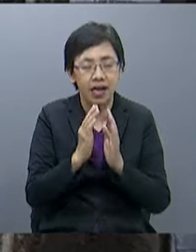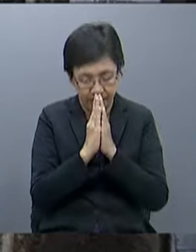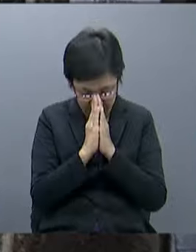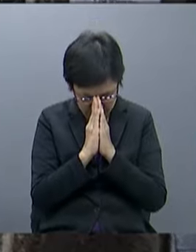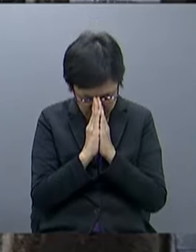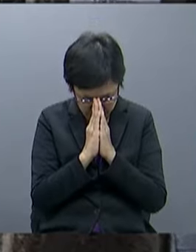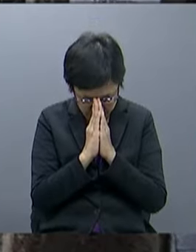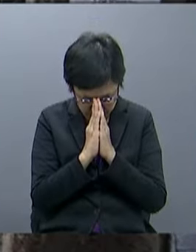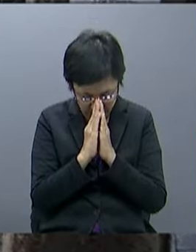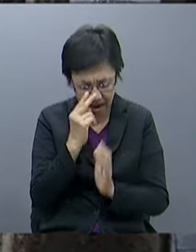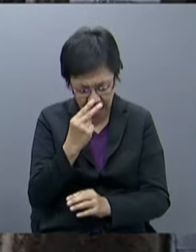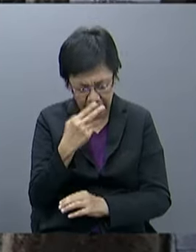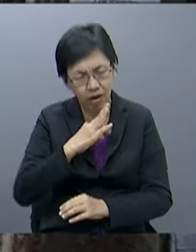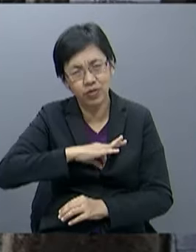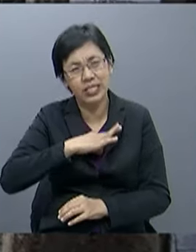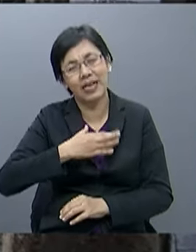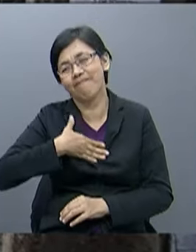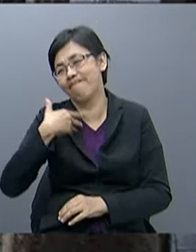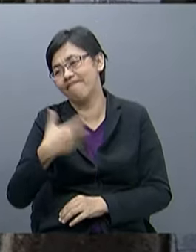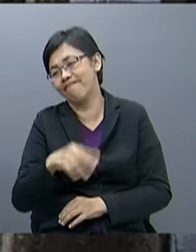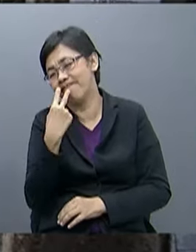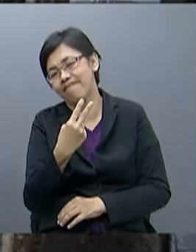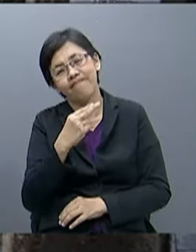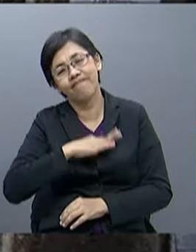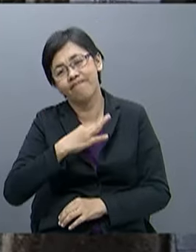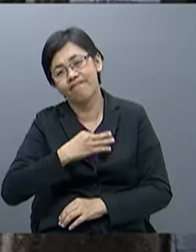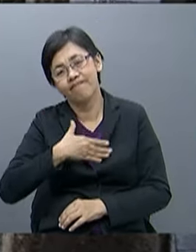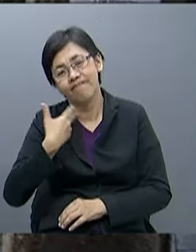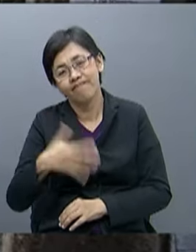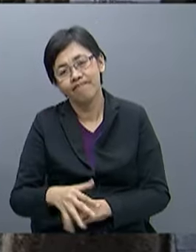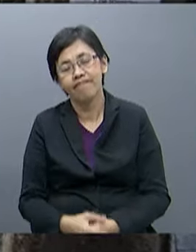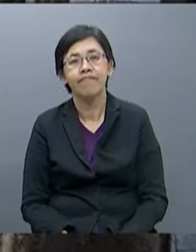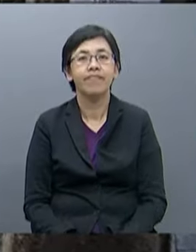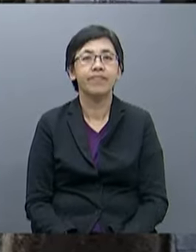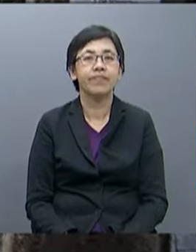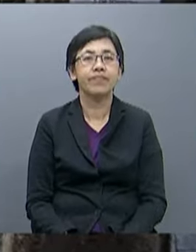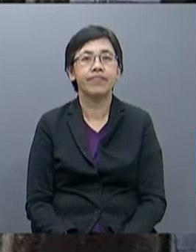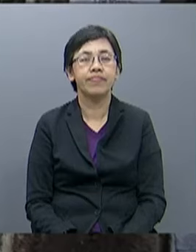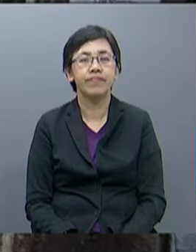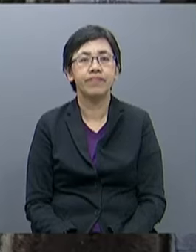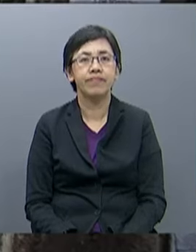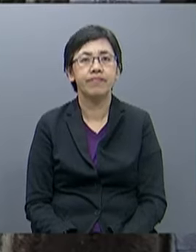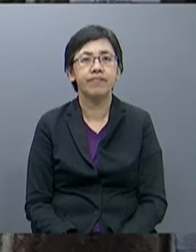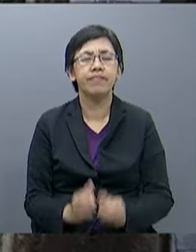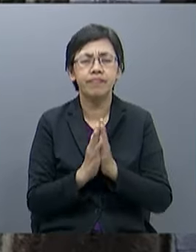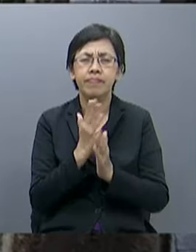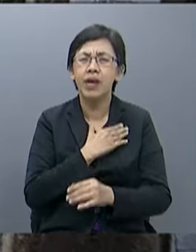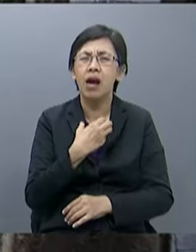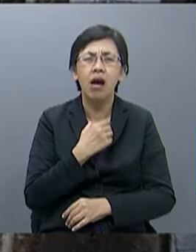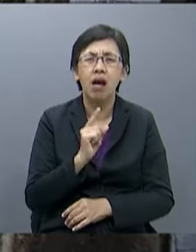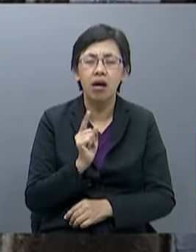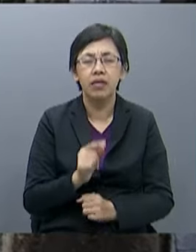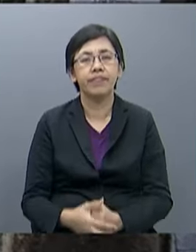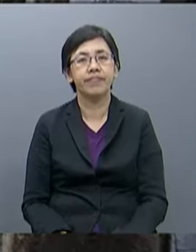ห็นแล้วก็ไม่สบายใจในภาพลักษณ์เหล่านี้ คร ับ ทางพระอาจารย์อยากให้เขาดำเนินการยังไงบ้าง